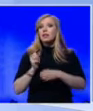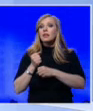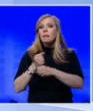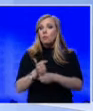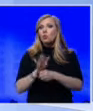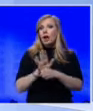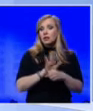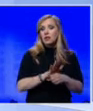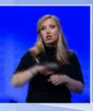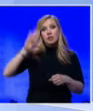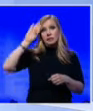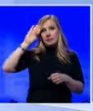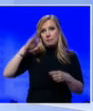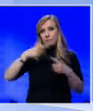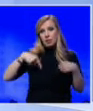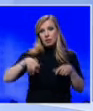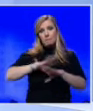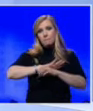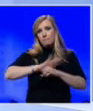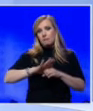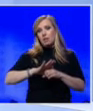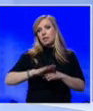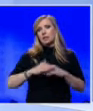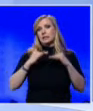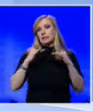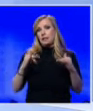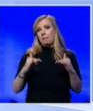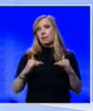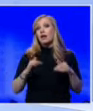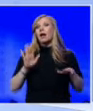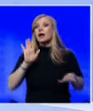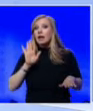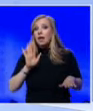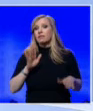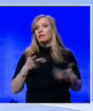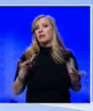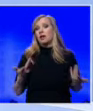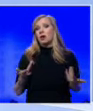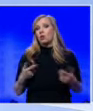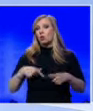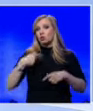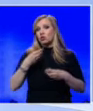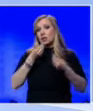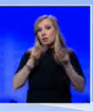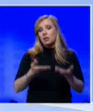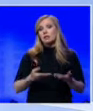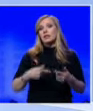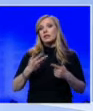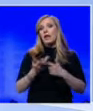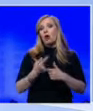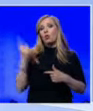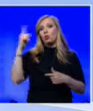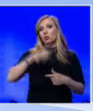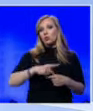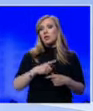депутатите ще изпълнят в пълна степен клетвата, която ще положат след няколко дни, а именно да работят